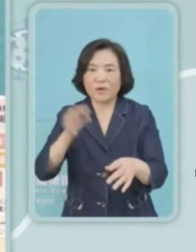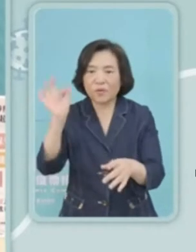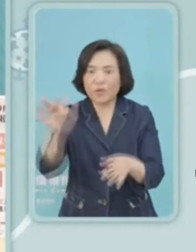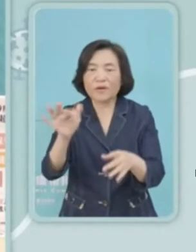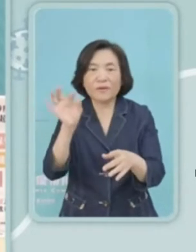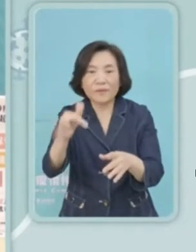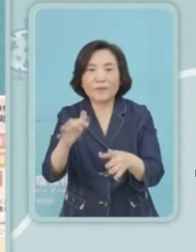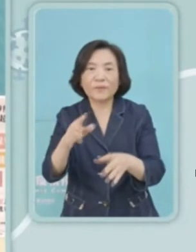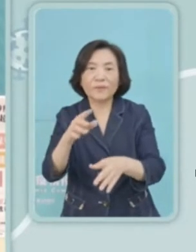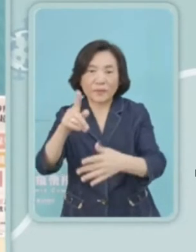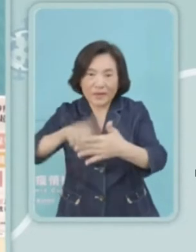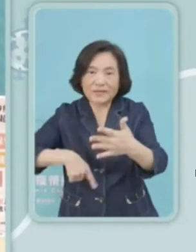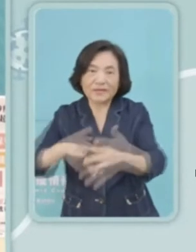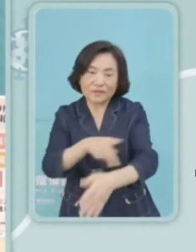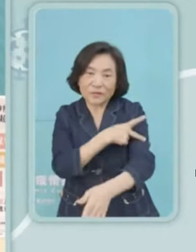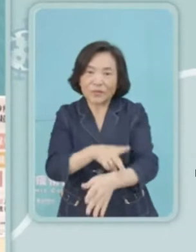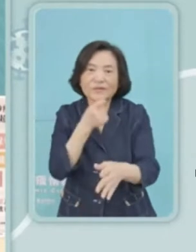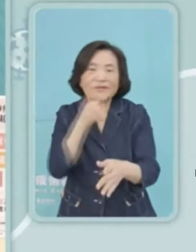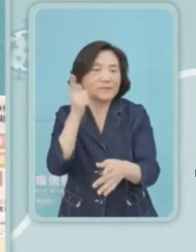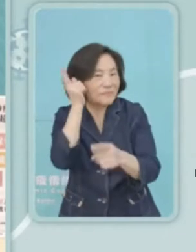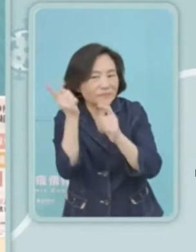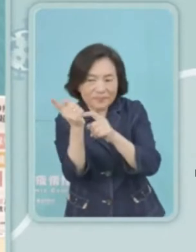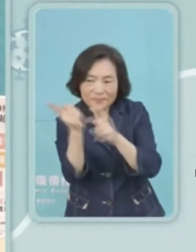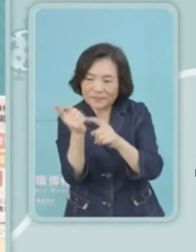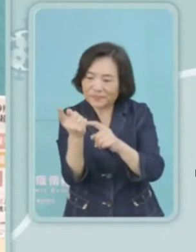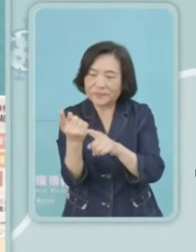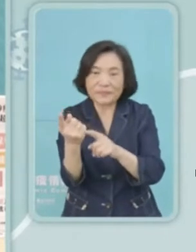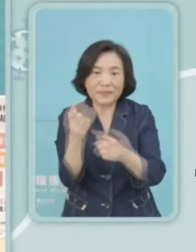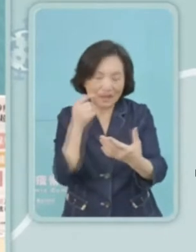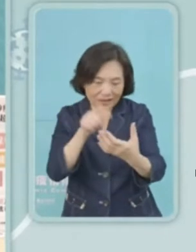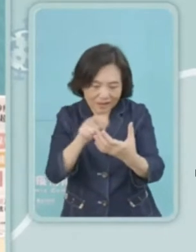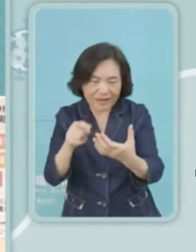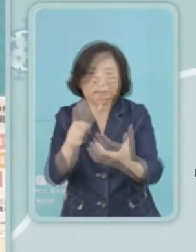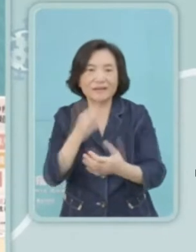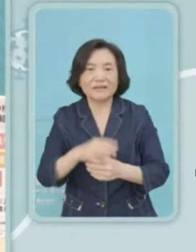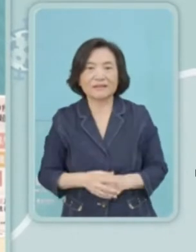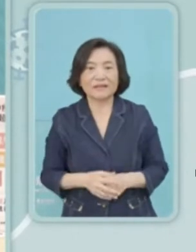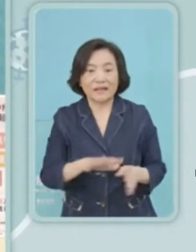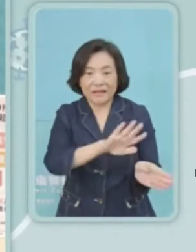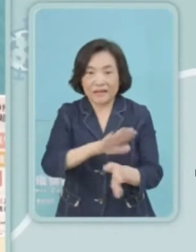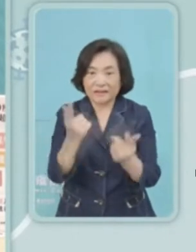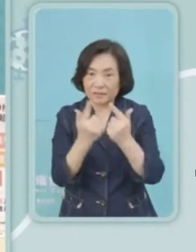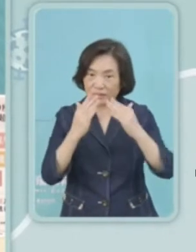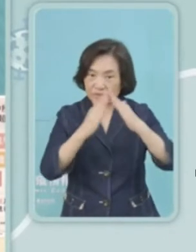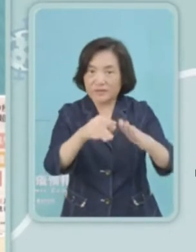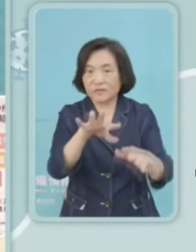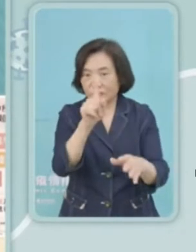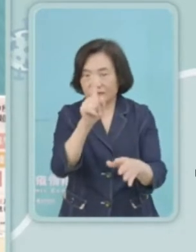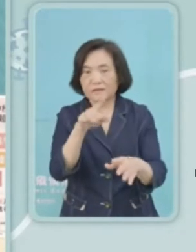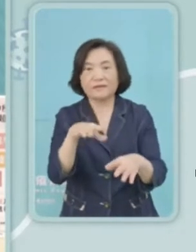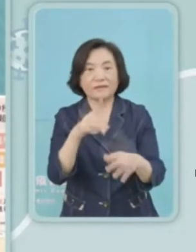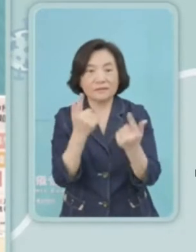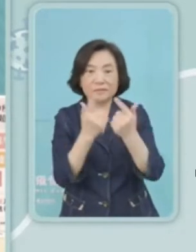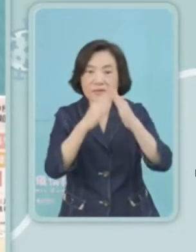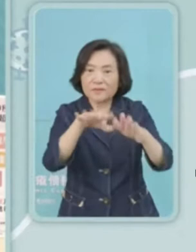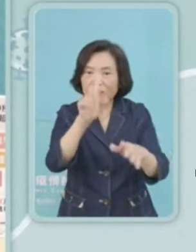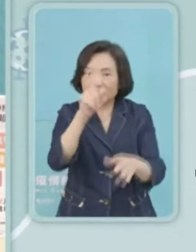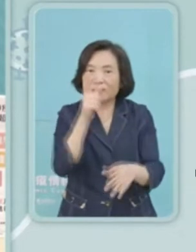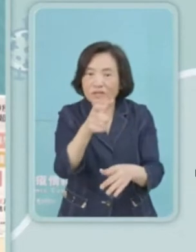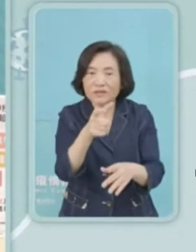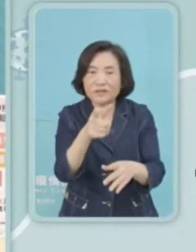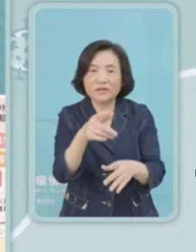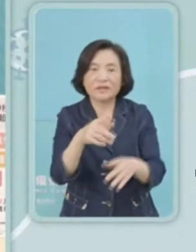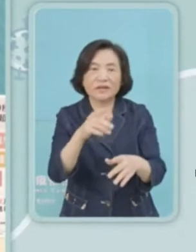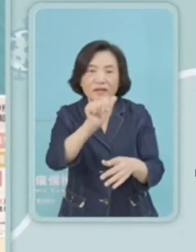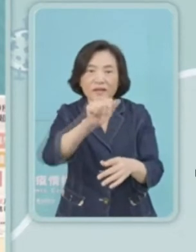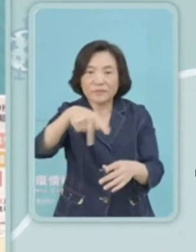这四样呢是全国都可以的。另外台北市还有一个比较特别的，我们有台北通，我们非常